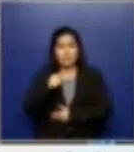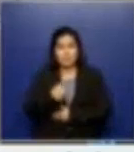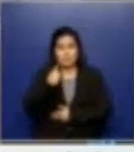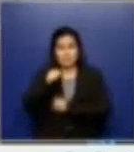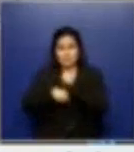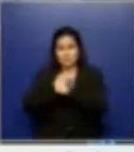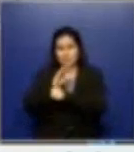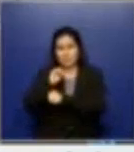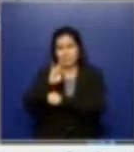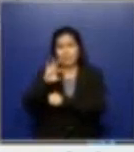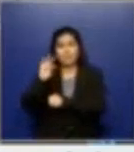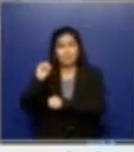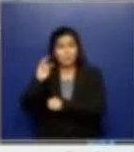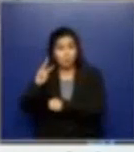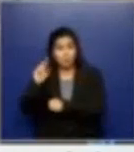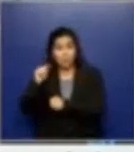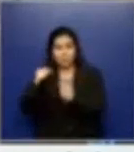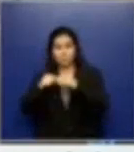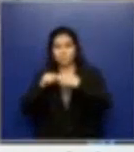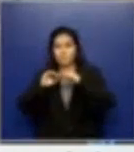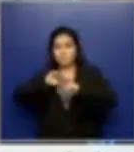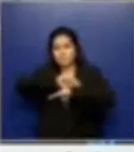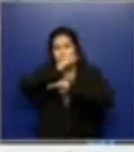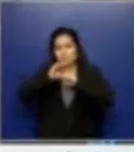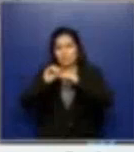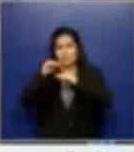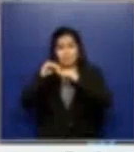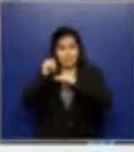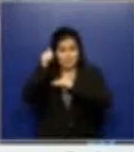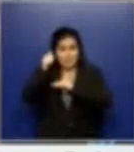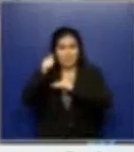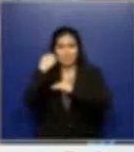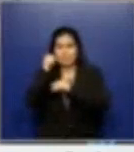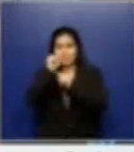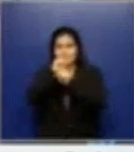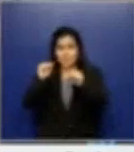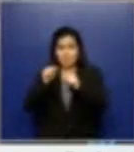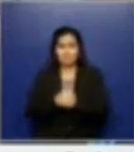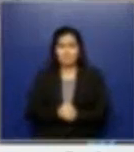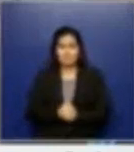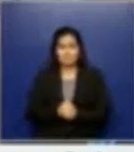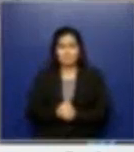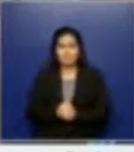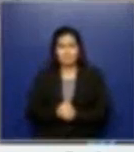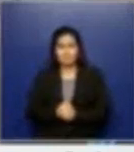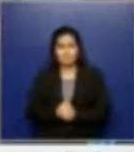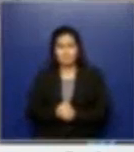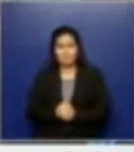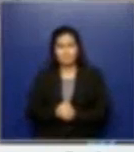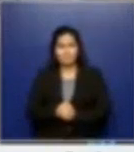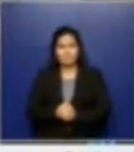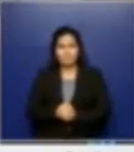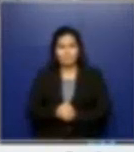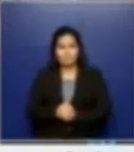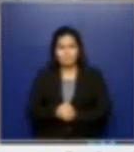าลก็ GDP มันอยู่บนภูเขาเศรษฐกิจเราอยู่สูงเลย 10% น่ะเลข2หลักตอนนั้นน่ะแต่หลังจากนั้นมา